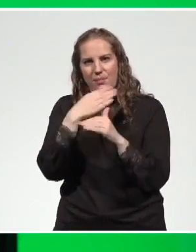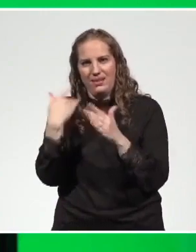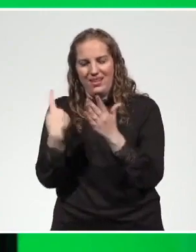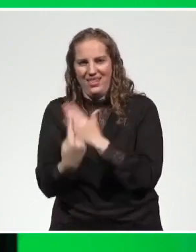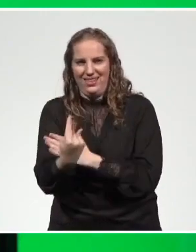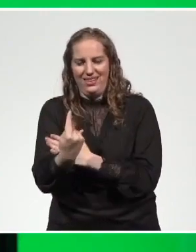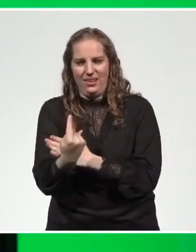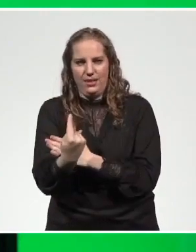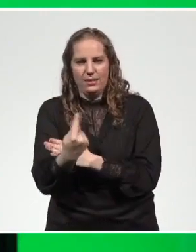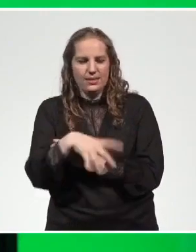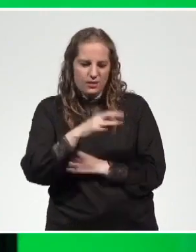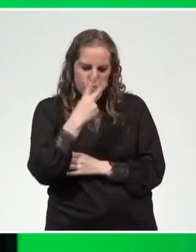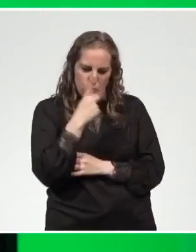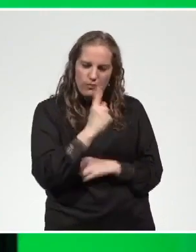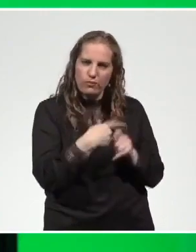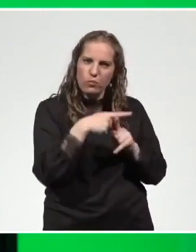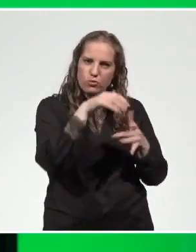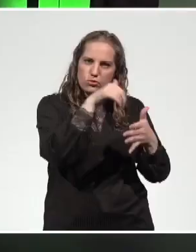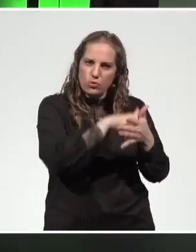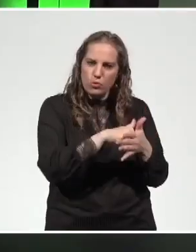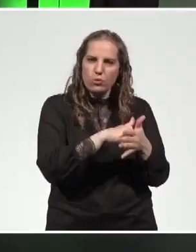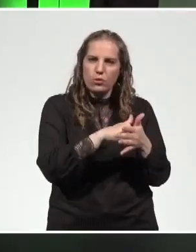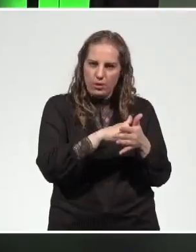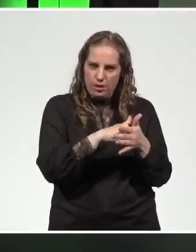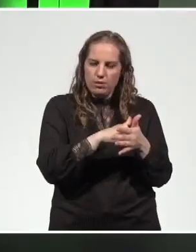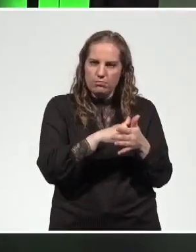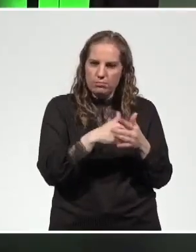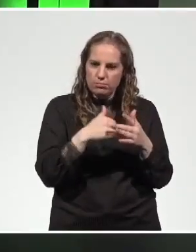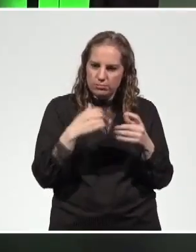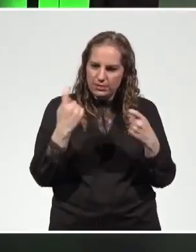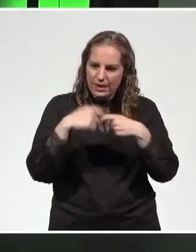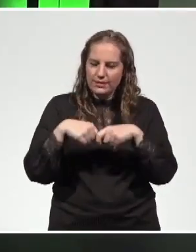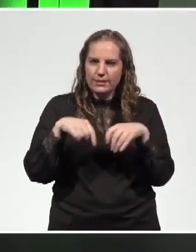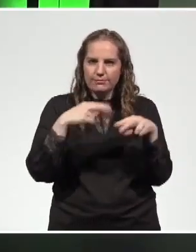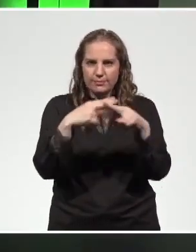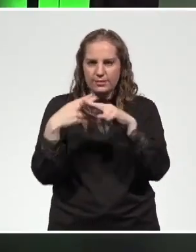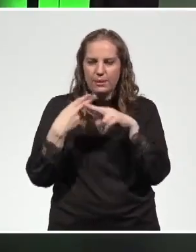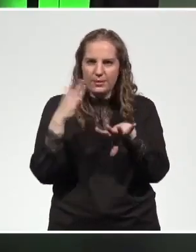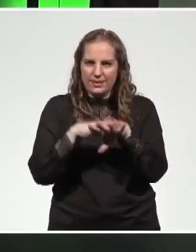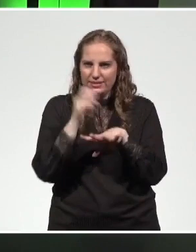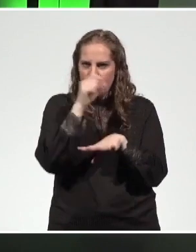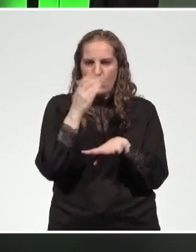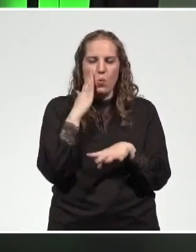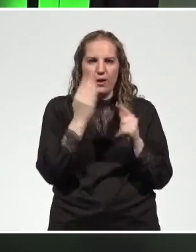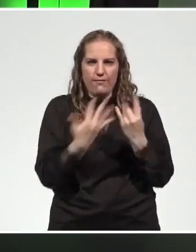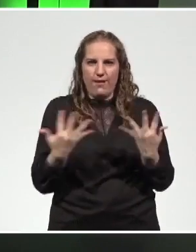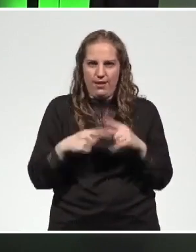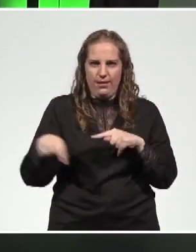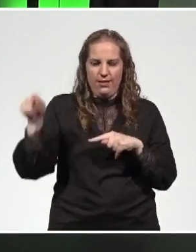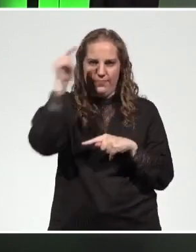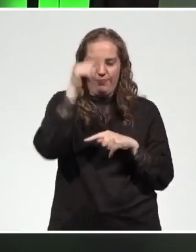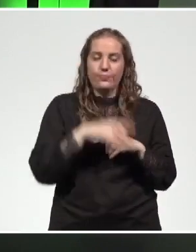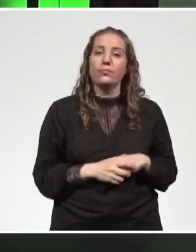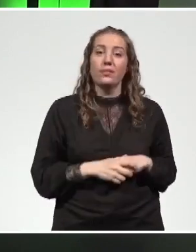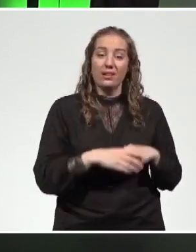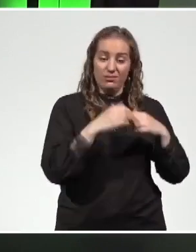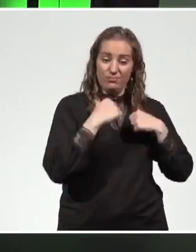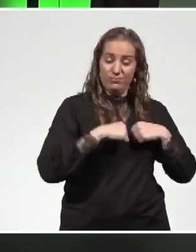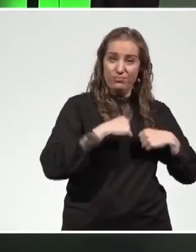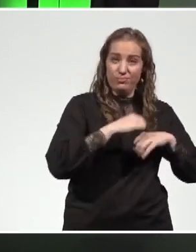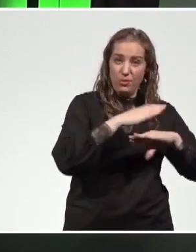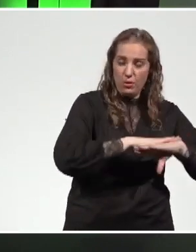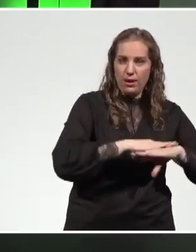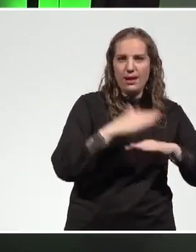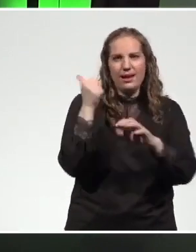hvernig sjóðurinn getur stuðla betur að byggja jafnrétti. Ljúkum við að brúa bilið milli fæðingarorlofs og leikskóla.